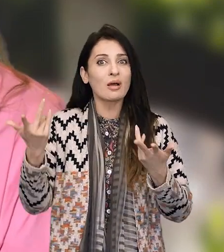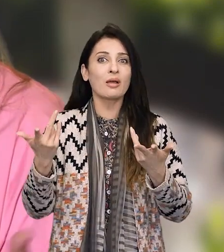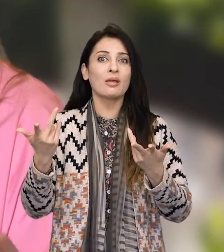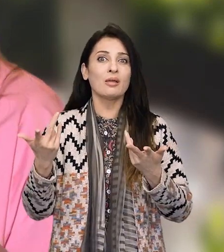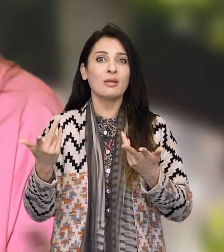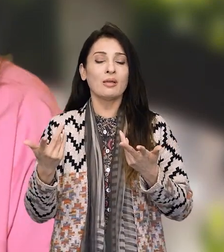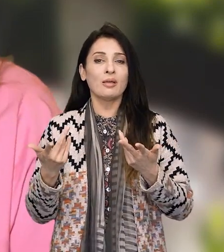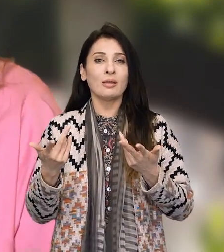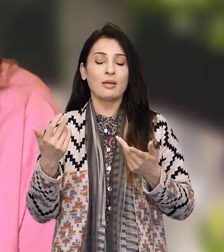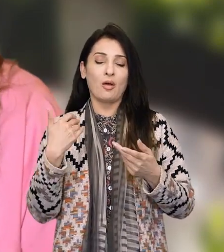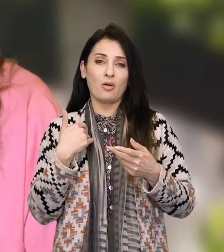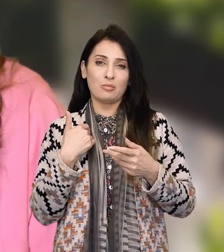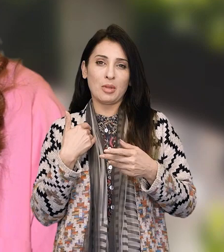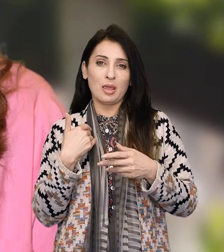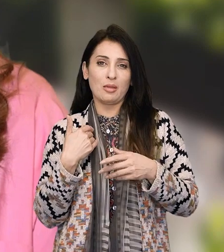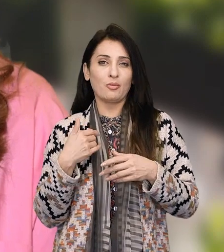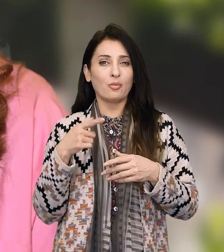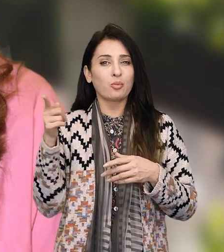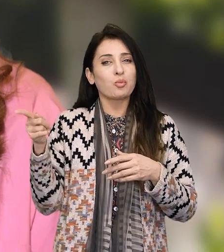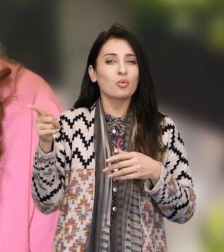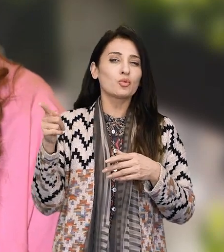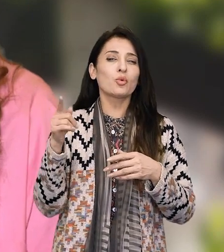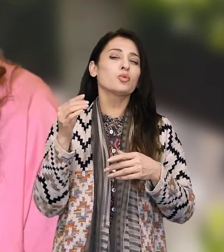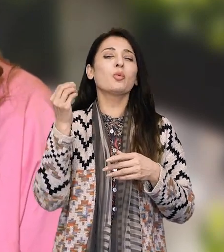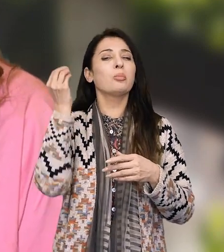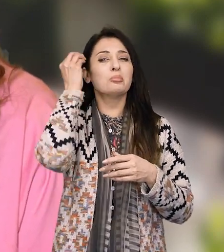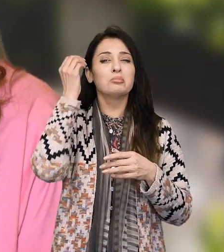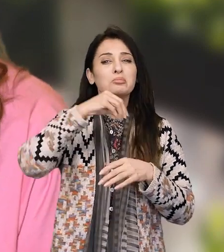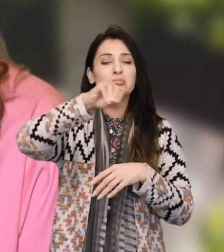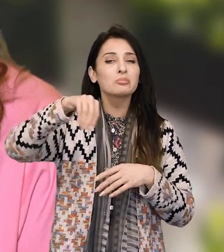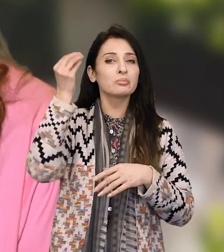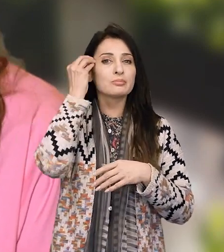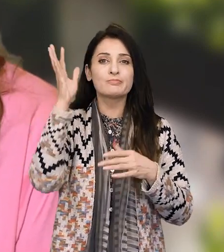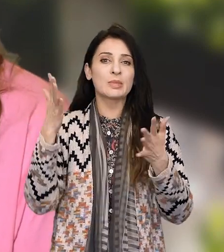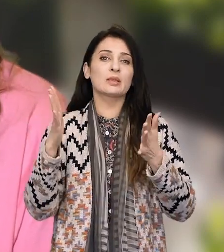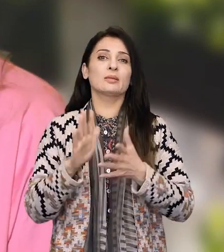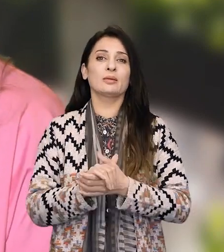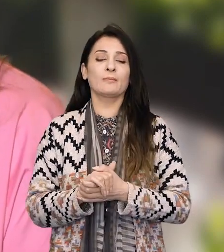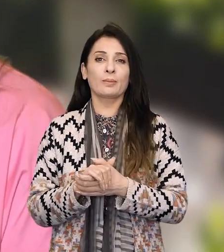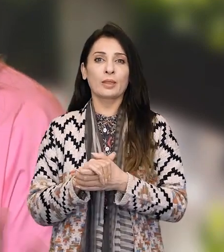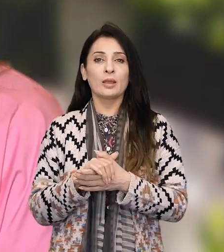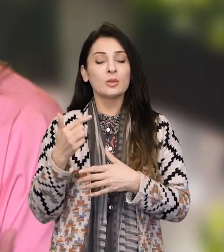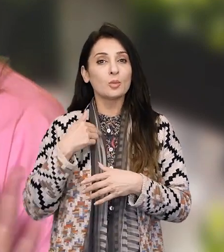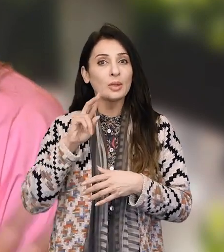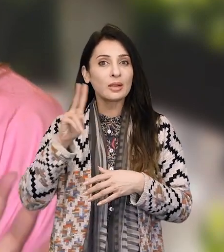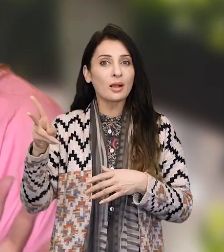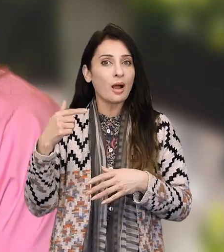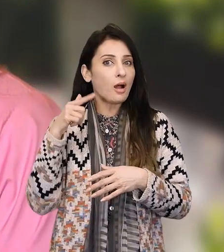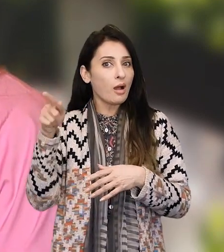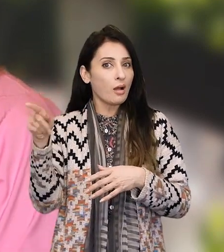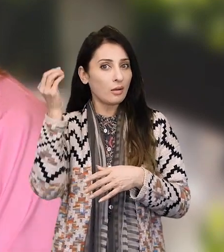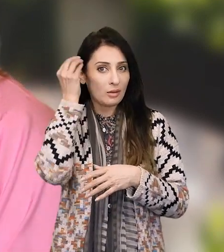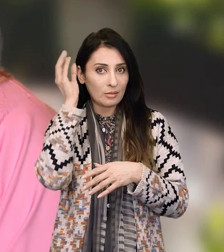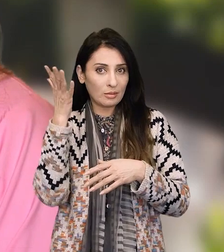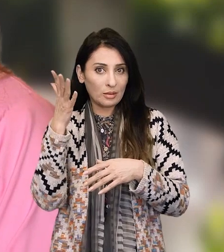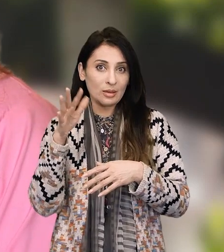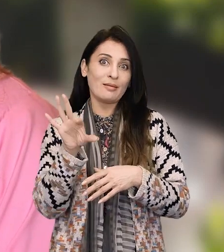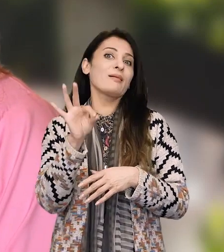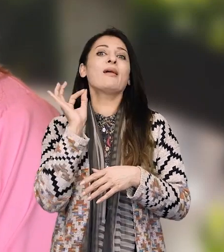एंड आई, बिकॉज ही डज़ नॉट कम फ्रॉम अ culinary बैकग्राउंड, तो मैंने कहा कि यू नो आपको नहीं पता, ये एक बड़ी ख़ास